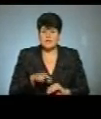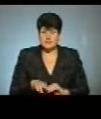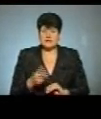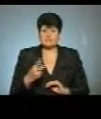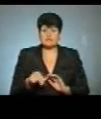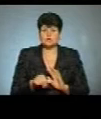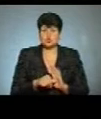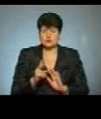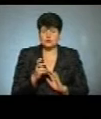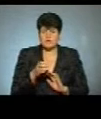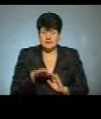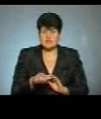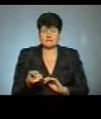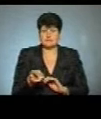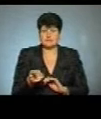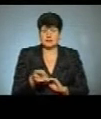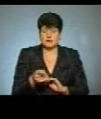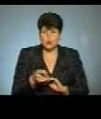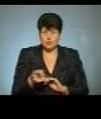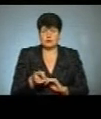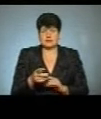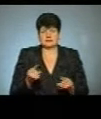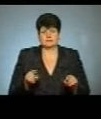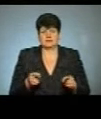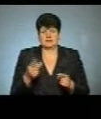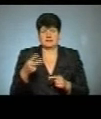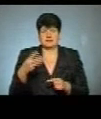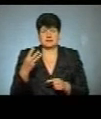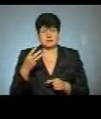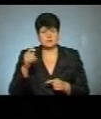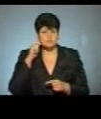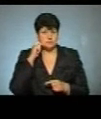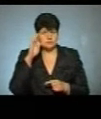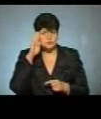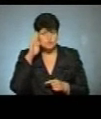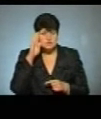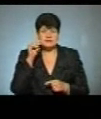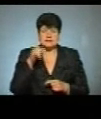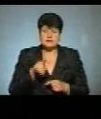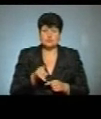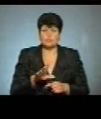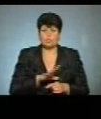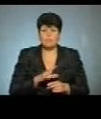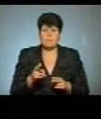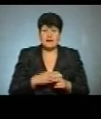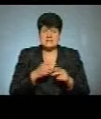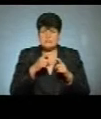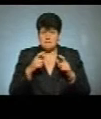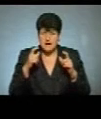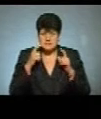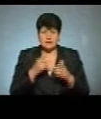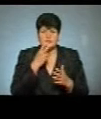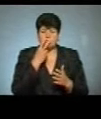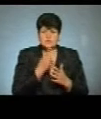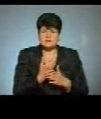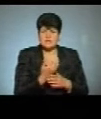квітня на вулиці Корольова в Тернополі поліцейські затримали 23-річного тернополянина Володимира Букатку за те, що він був без маски, не пред'явив на